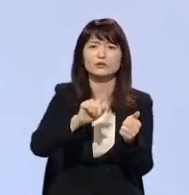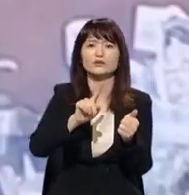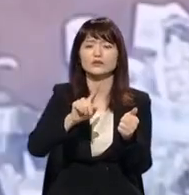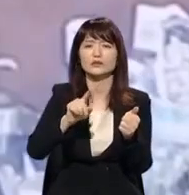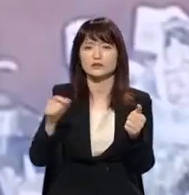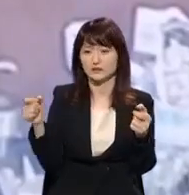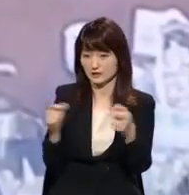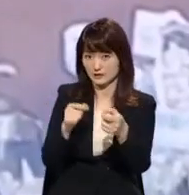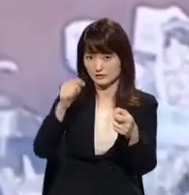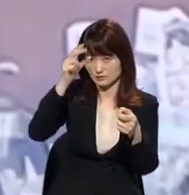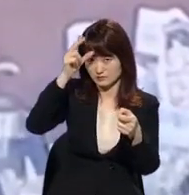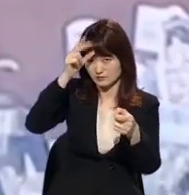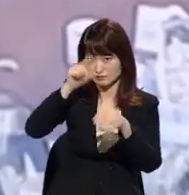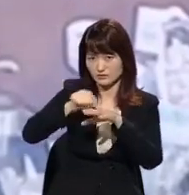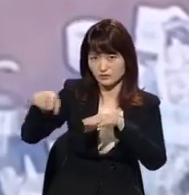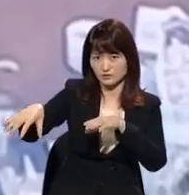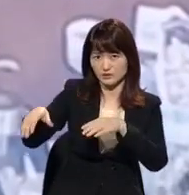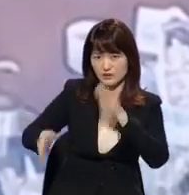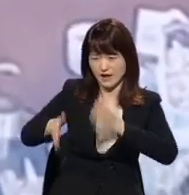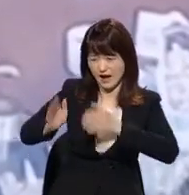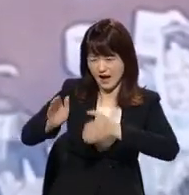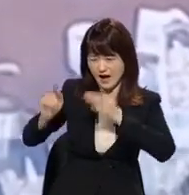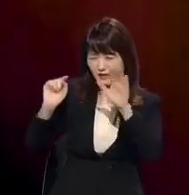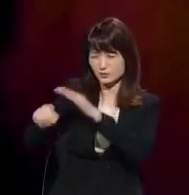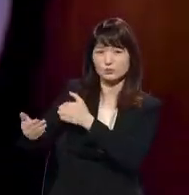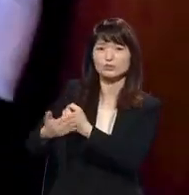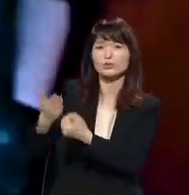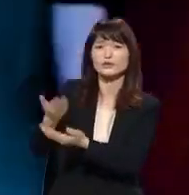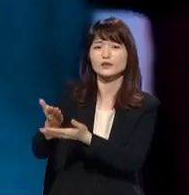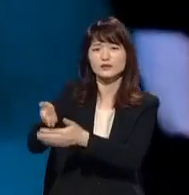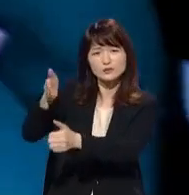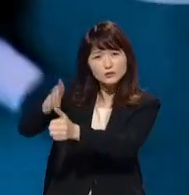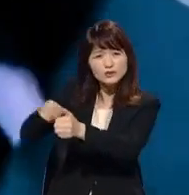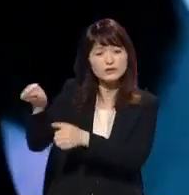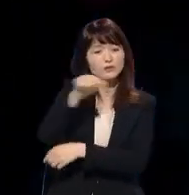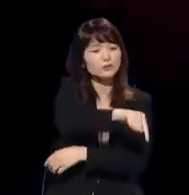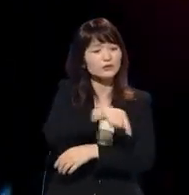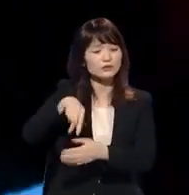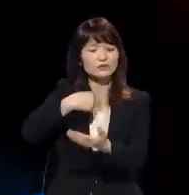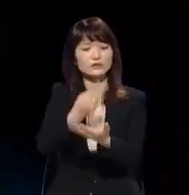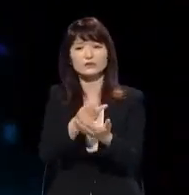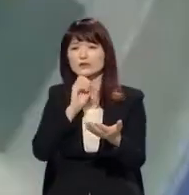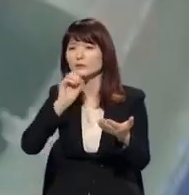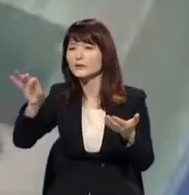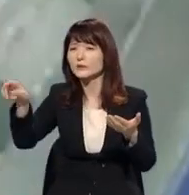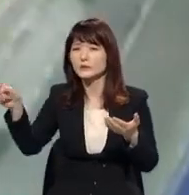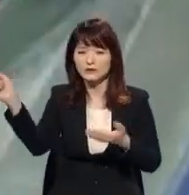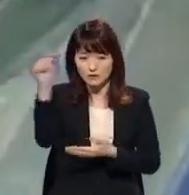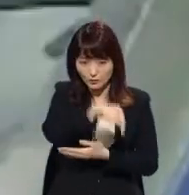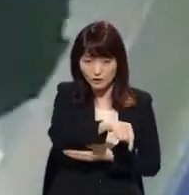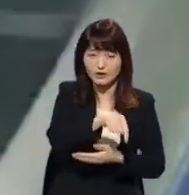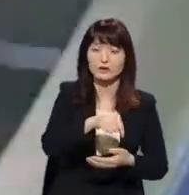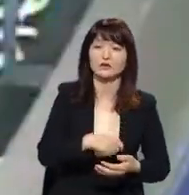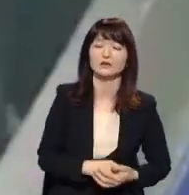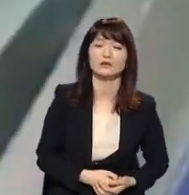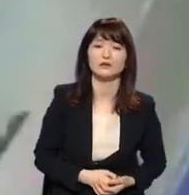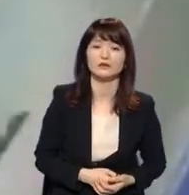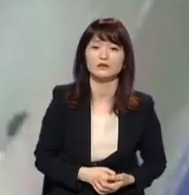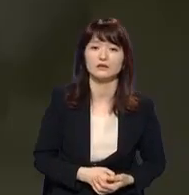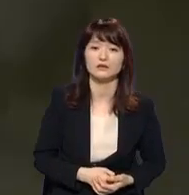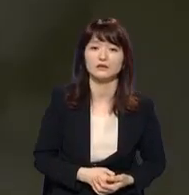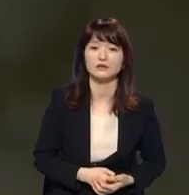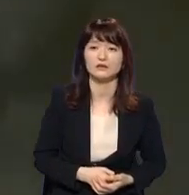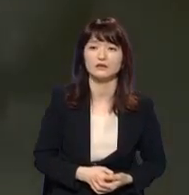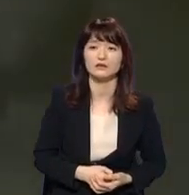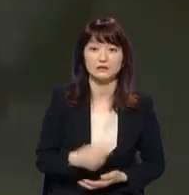모습입니다. 아, 인근 파출소로 달려가서 여기 사람들, 예, 지금 직원이 가서 파출소로 가서 도움을 요청하는데요.